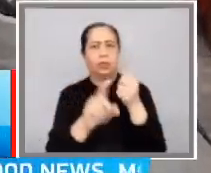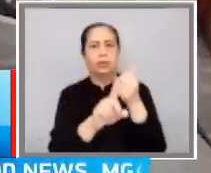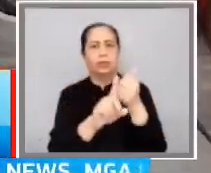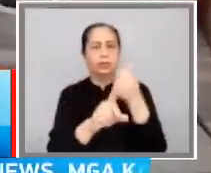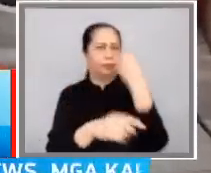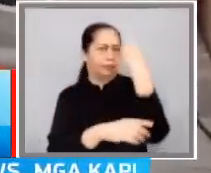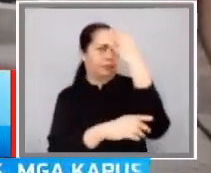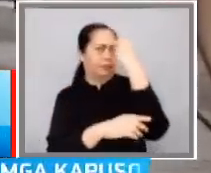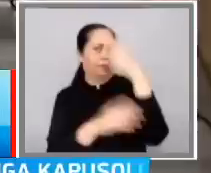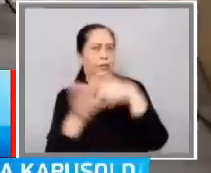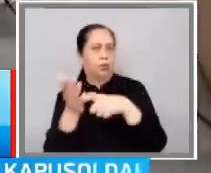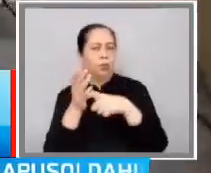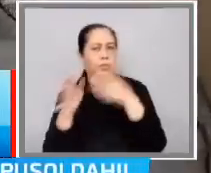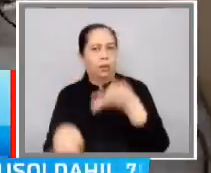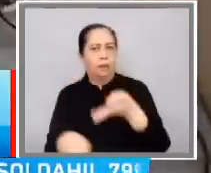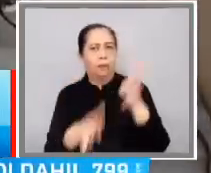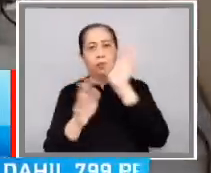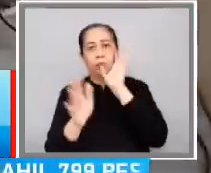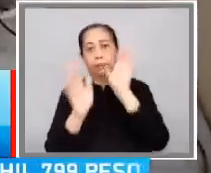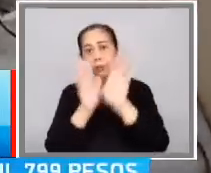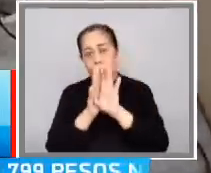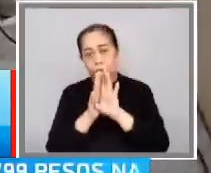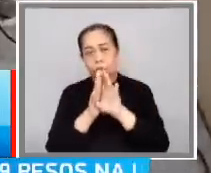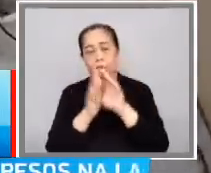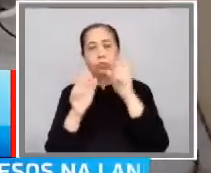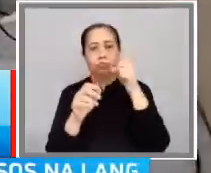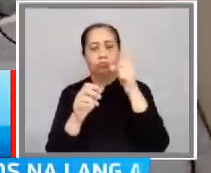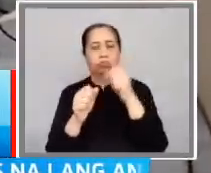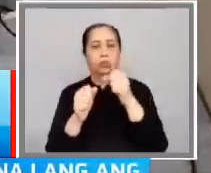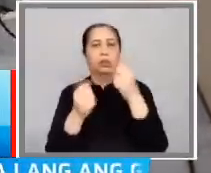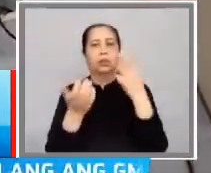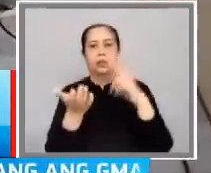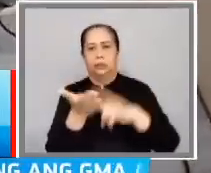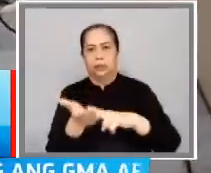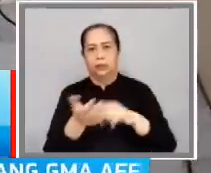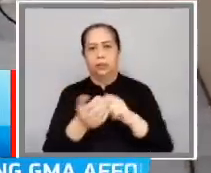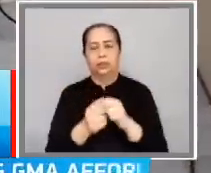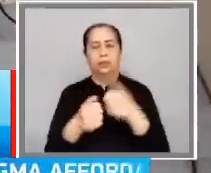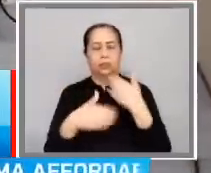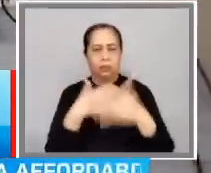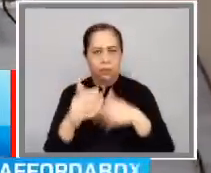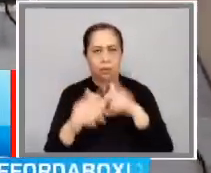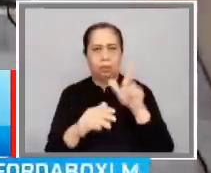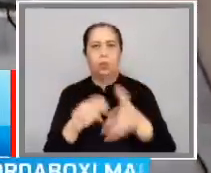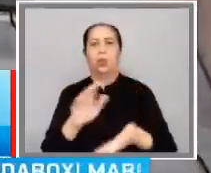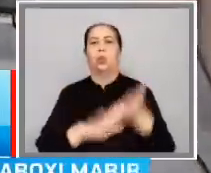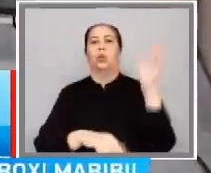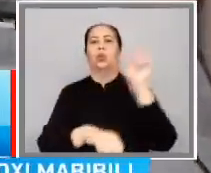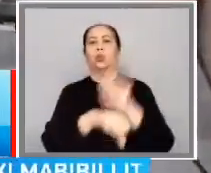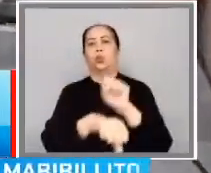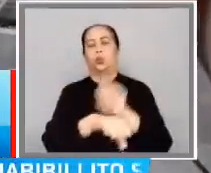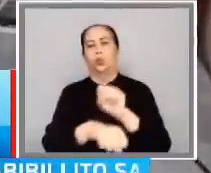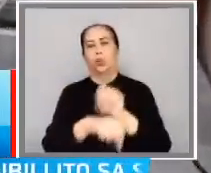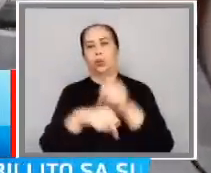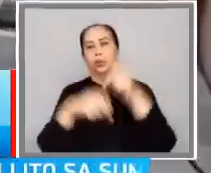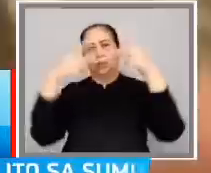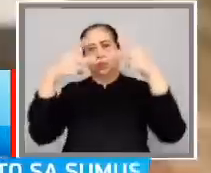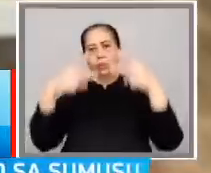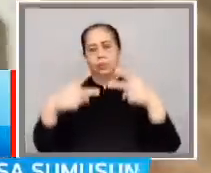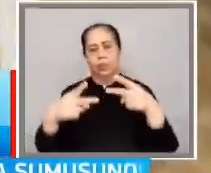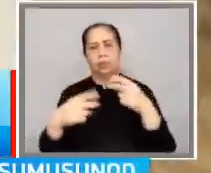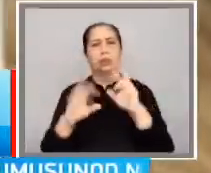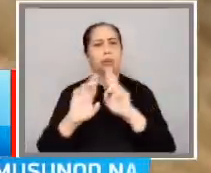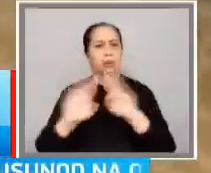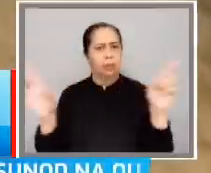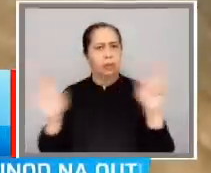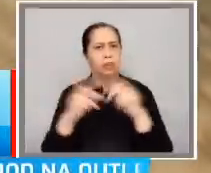ang pag-upload ng selfie para makarehistro. Gumana na rin kalaunan ang kanilang website. Pagtitiyak nila, handa sila sa